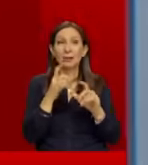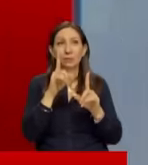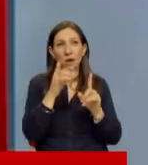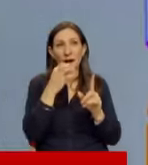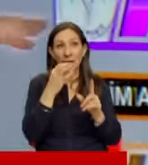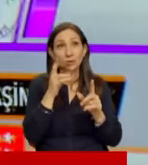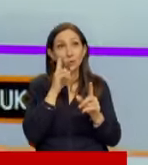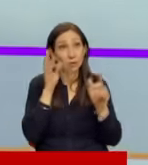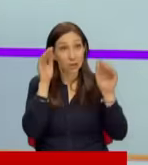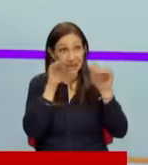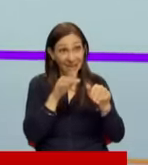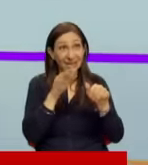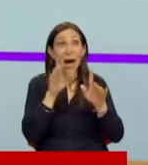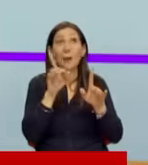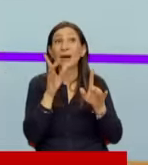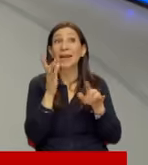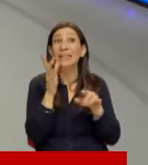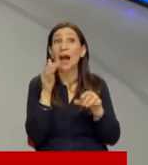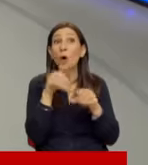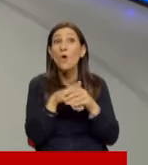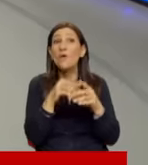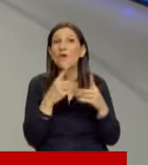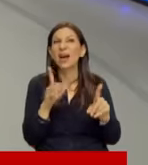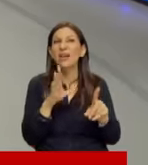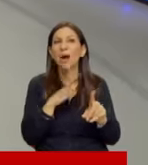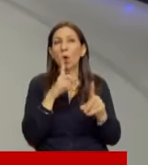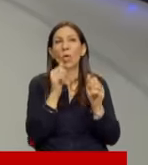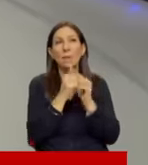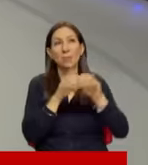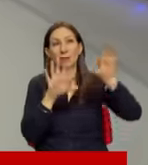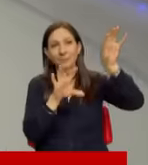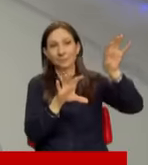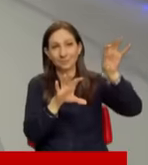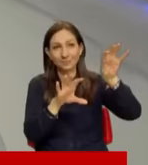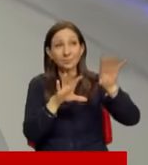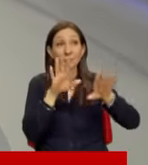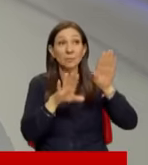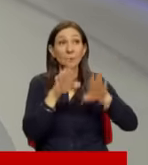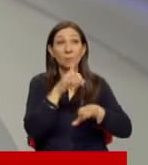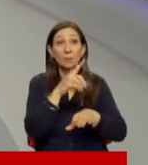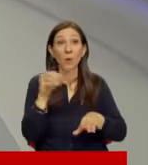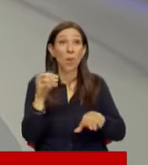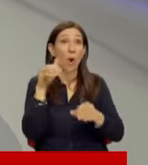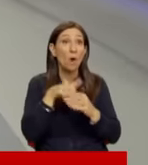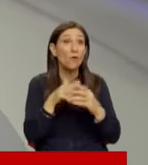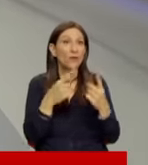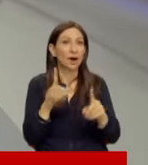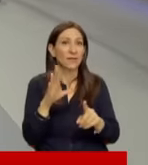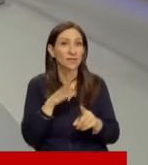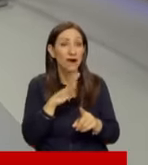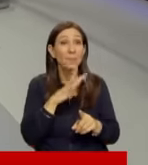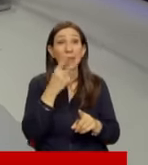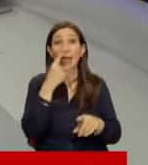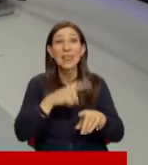buraya Ankara'nın sonucu gelsin. Ama ne kadar oy farkı var? Onunla birlikte paylaşalım. Yaklaşık 1 milyon oy farkı var. Bir